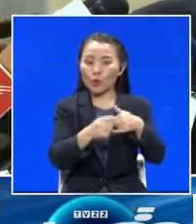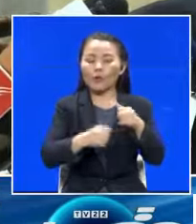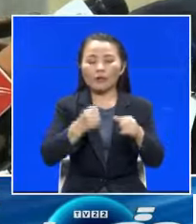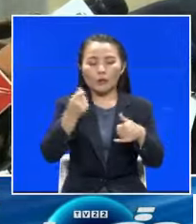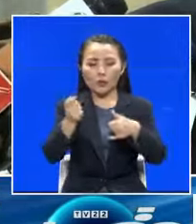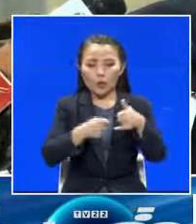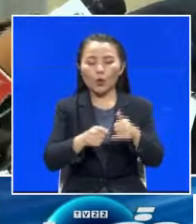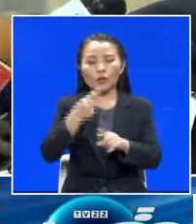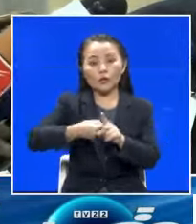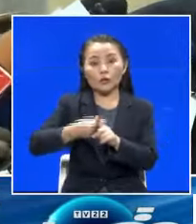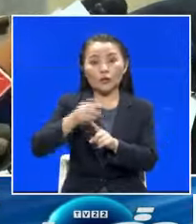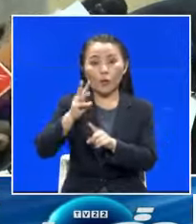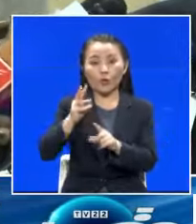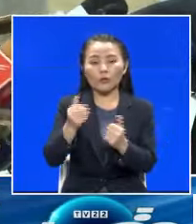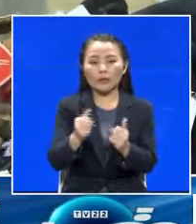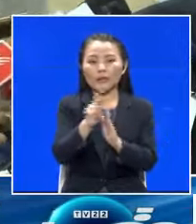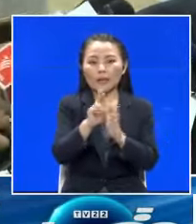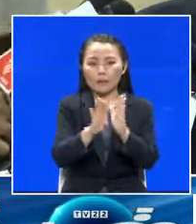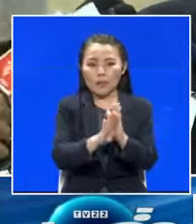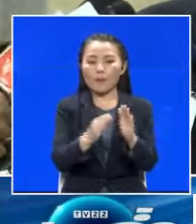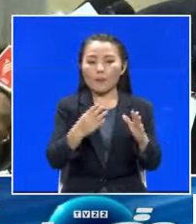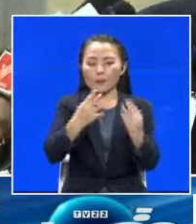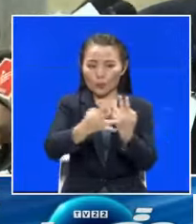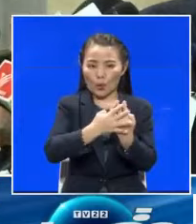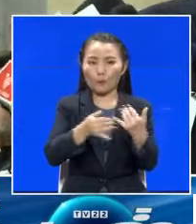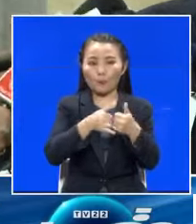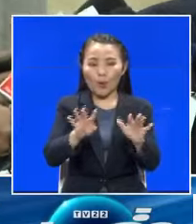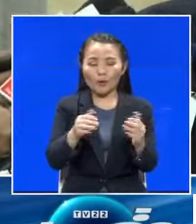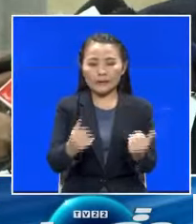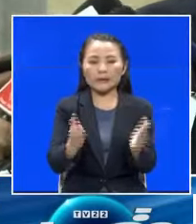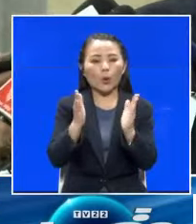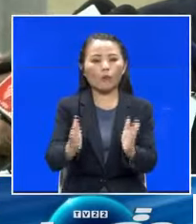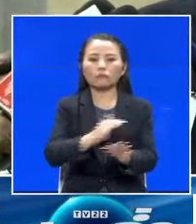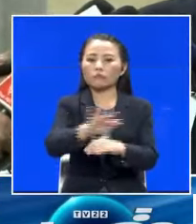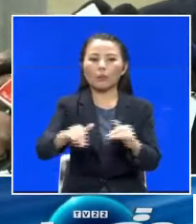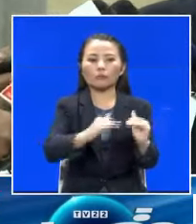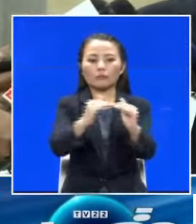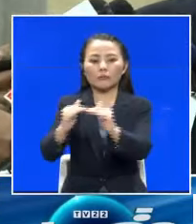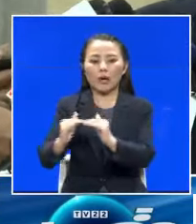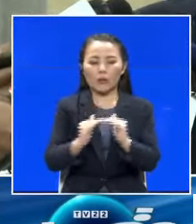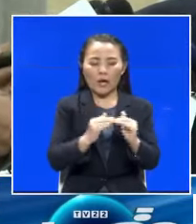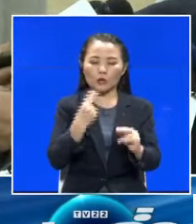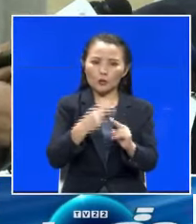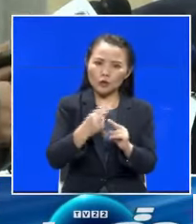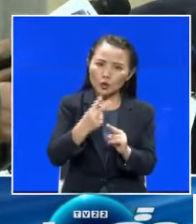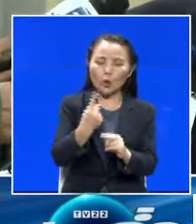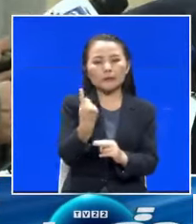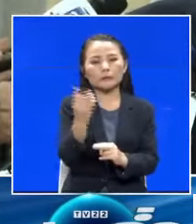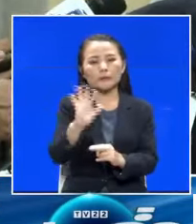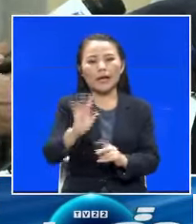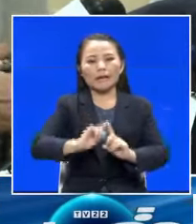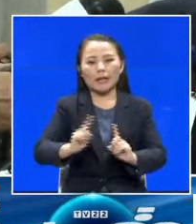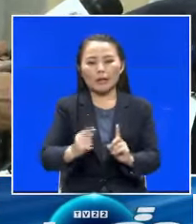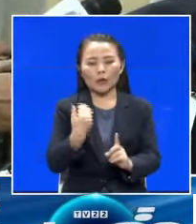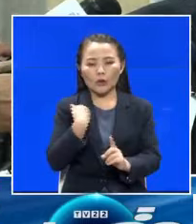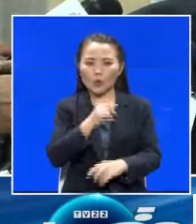1ใน3หรือ6เดือนระเบียบการพักโทษนี้ใช้กับทุกคนเสมอเหมือนกันไม่ได้ดูที่นามสกุลดังนั้นข้อก